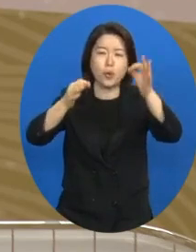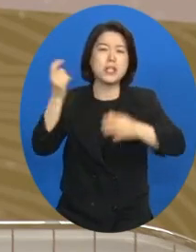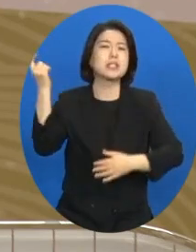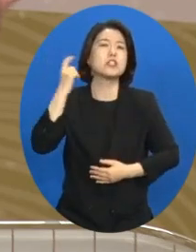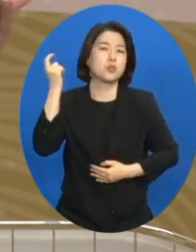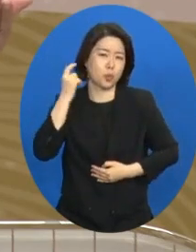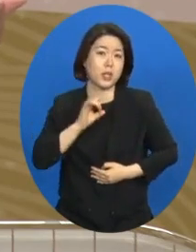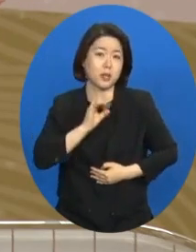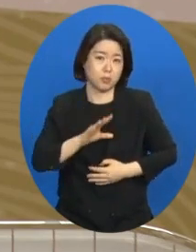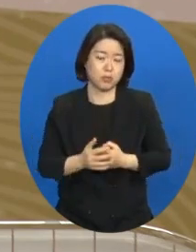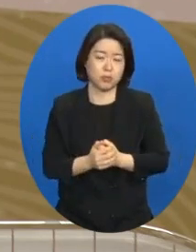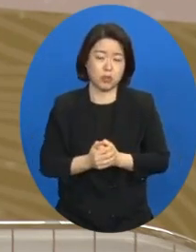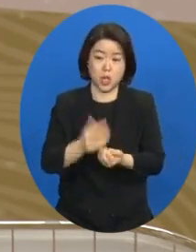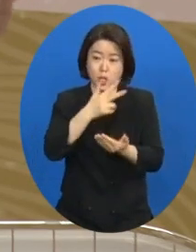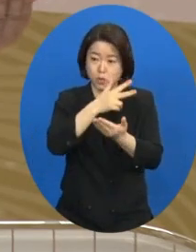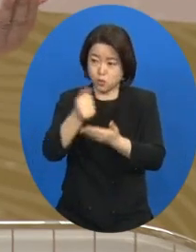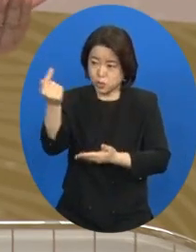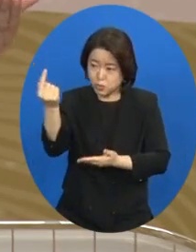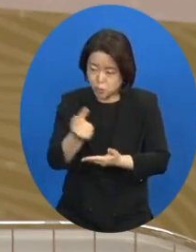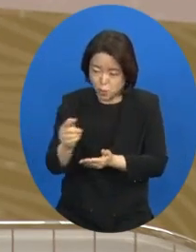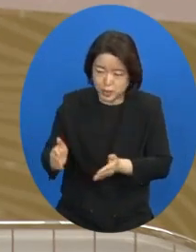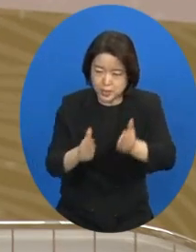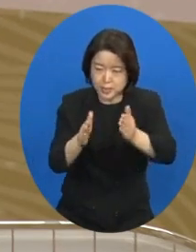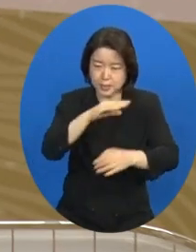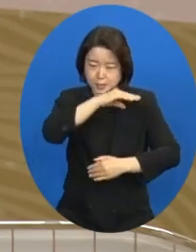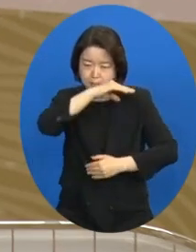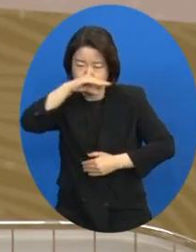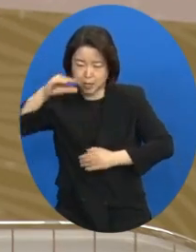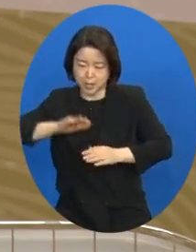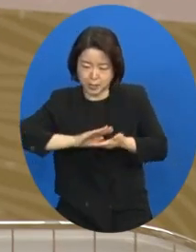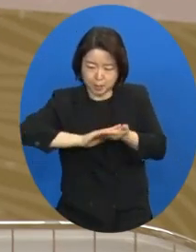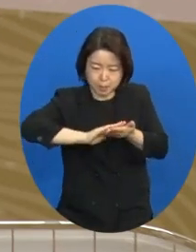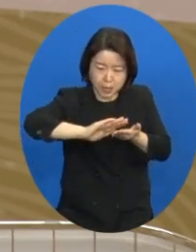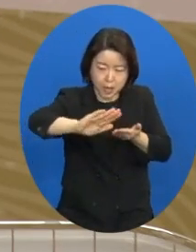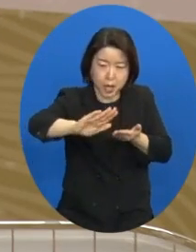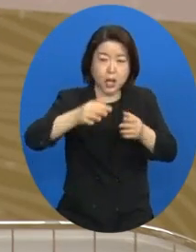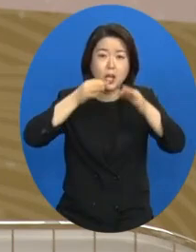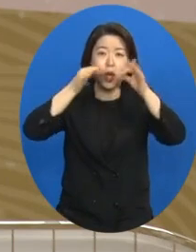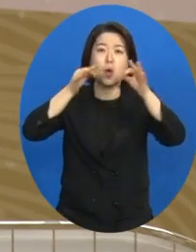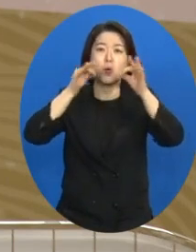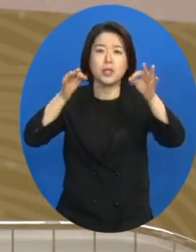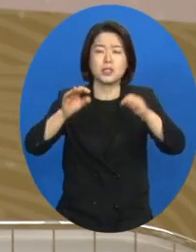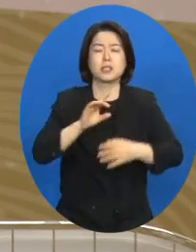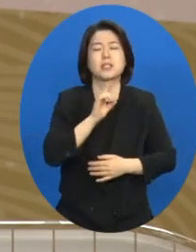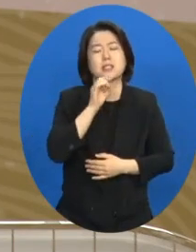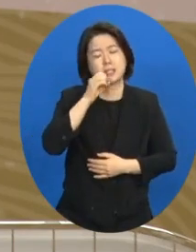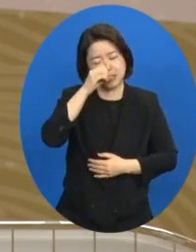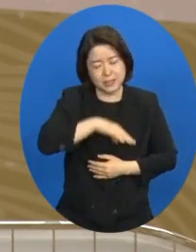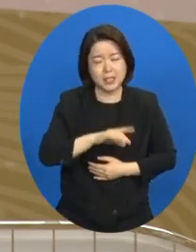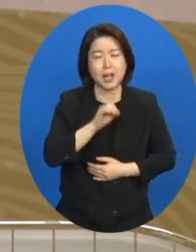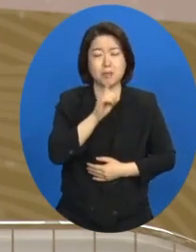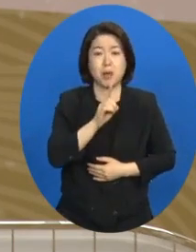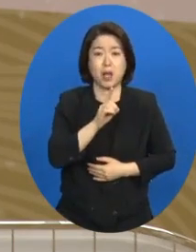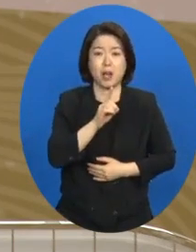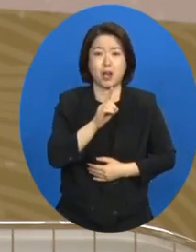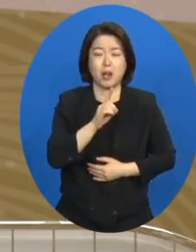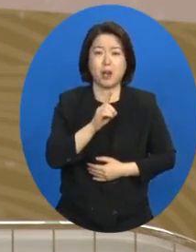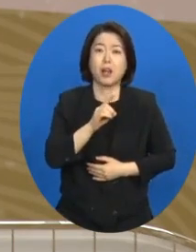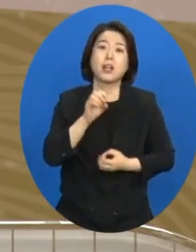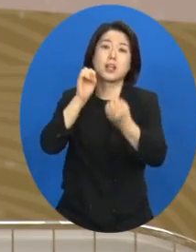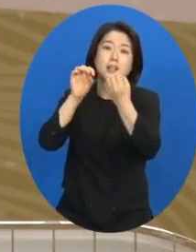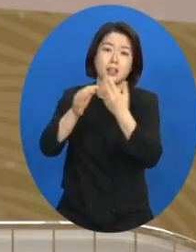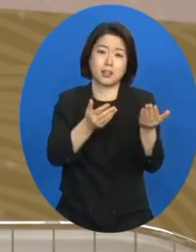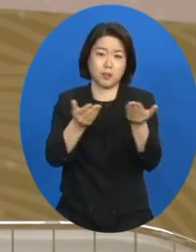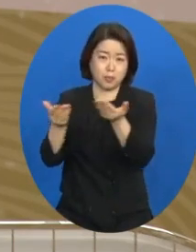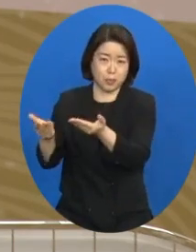길을 예비하라 곧게 하라 라고 외치는 나는 그냥 소리다 아 그렇게 대답을 합니다